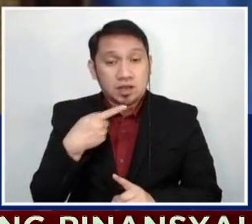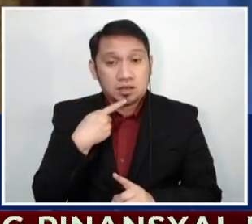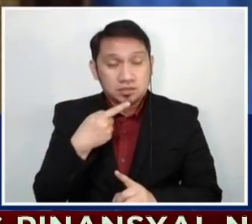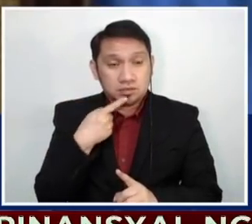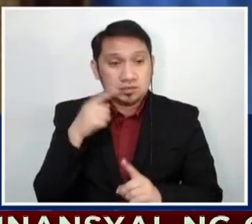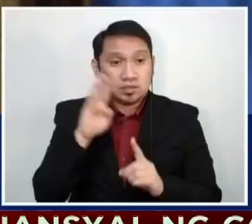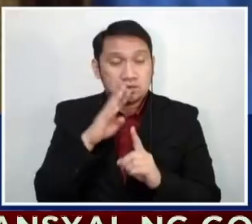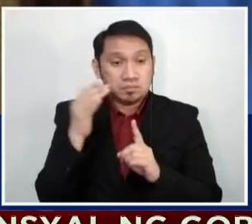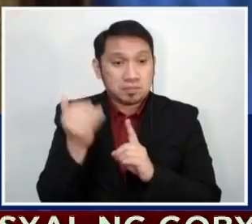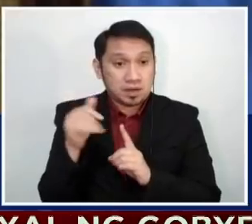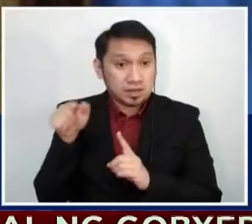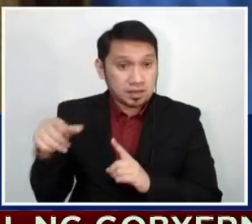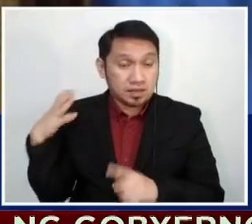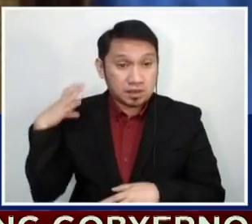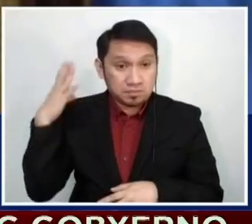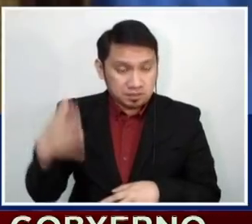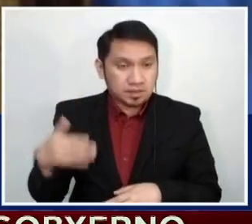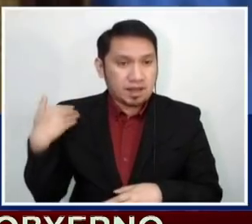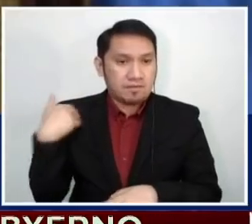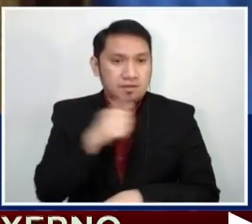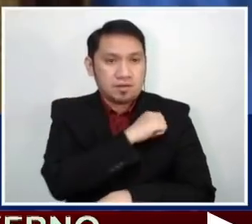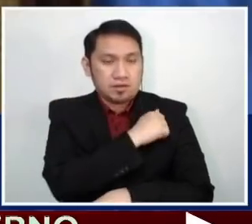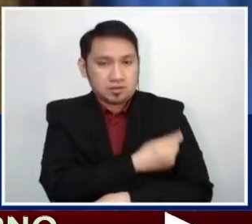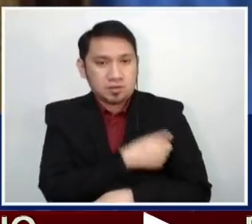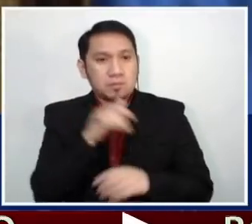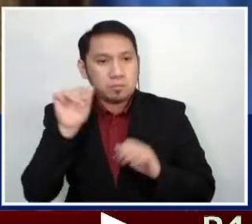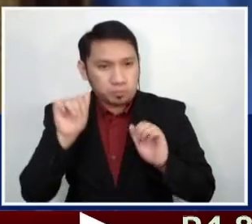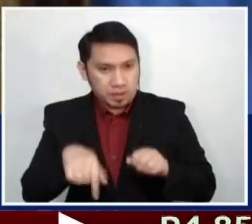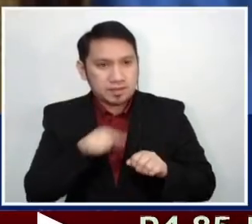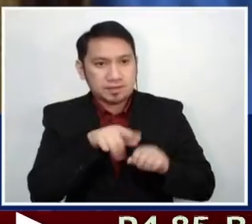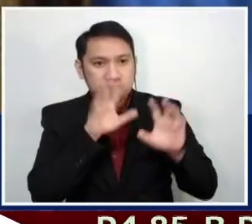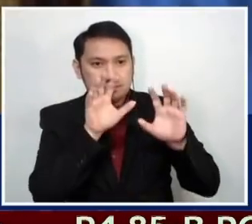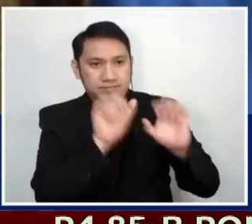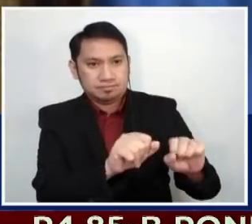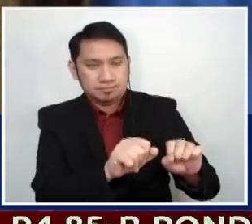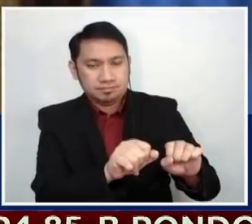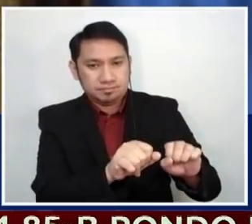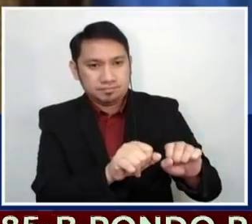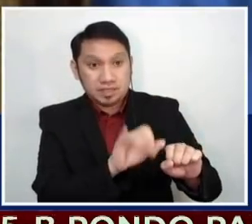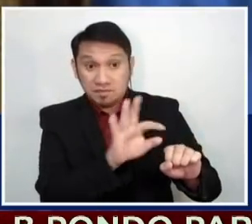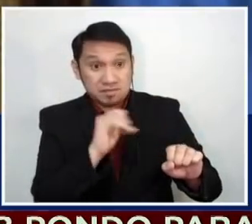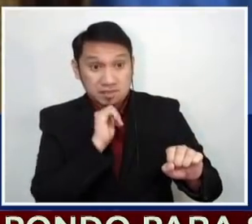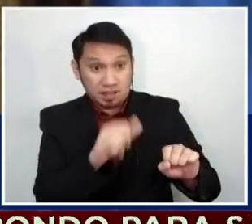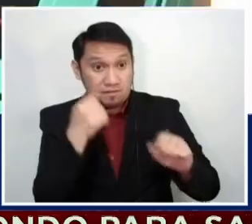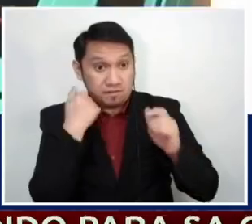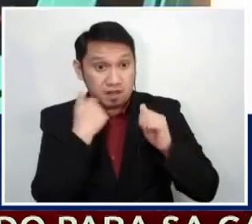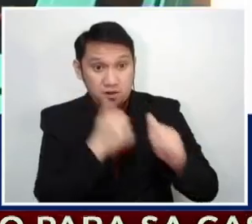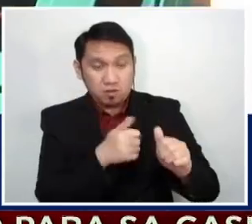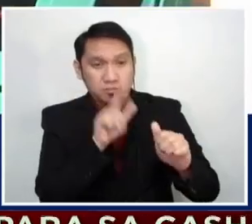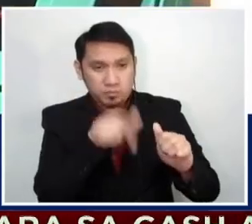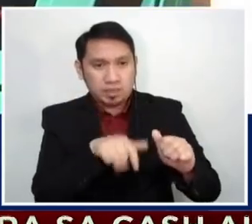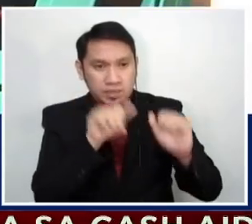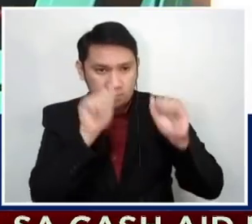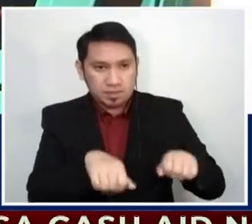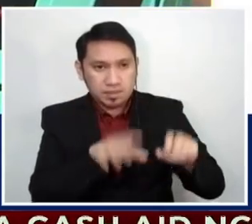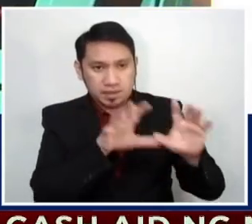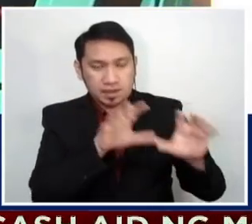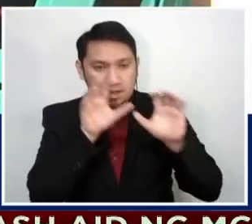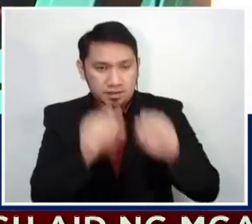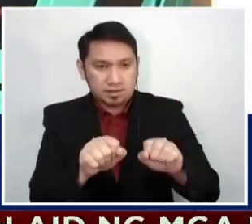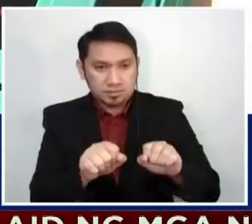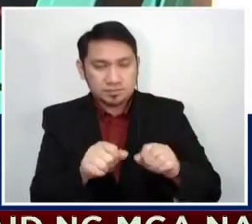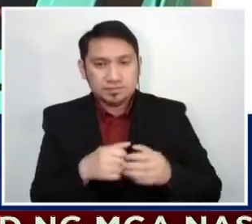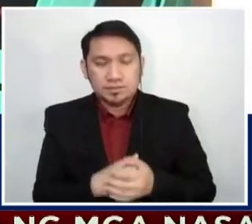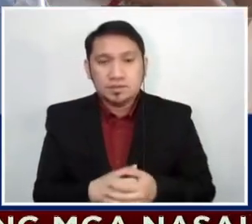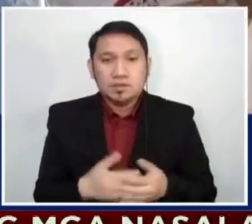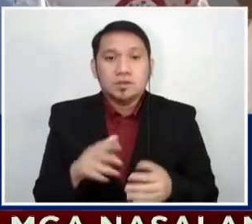person in authority, he can place you under arrest and daling ka sa istasyon. Nasa 2.5 milyong